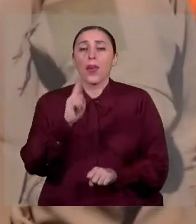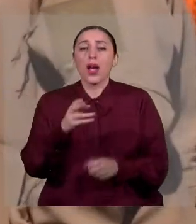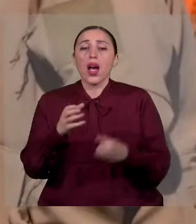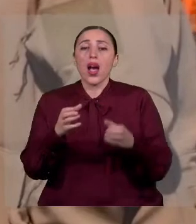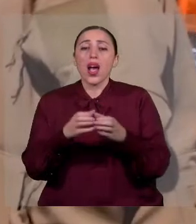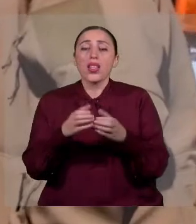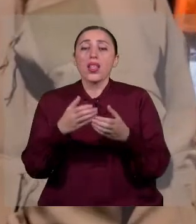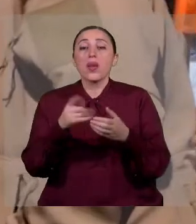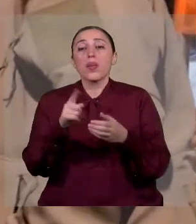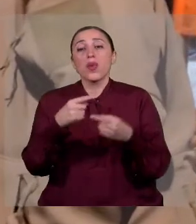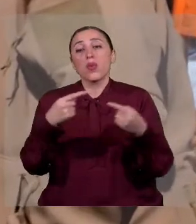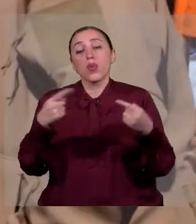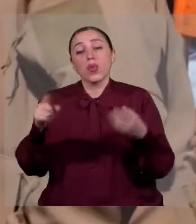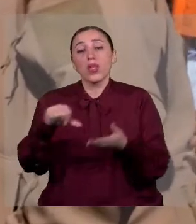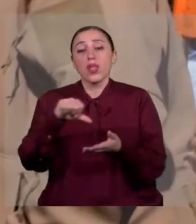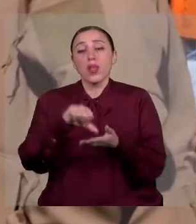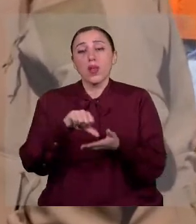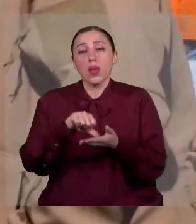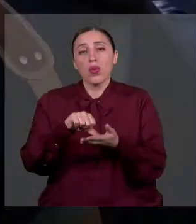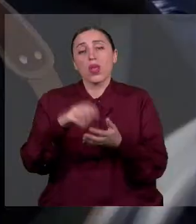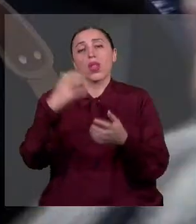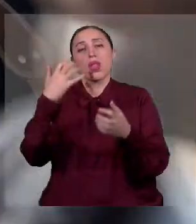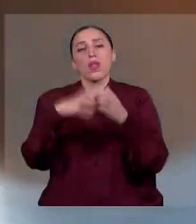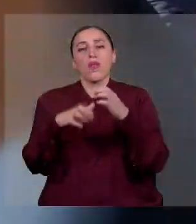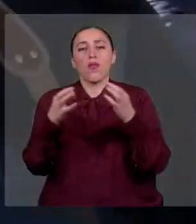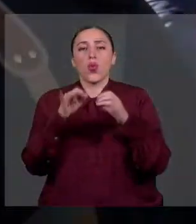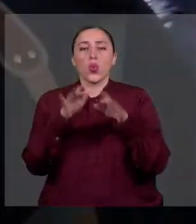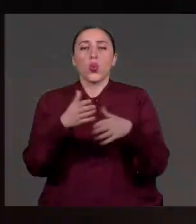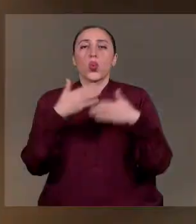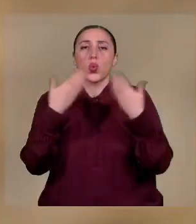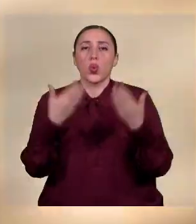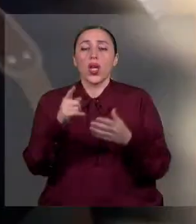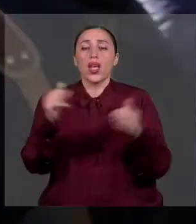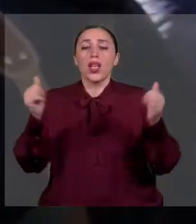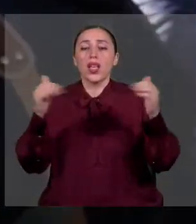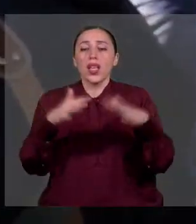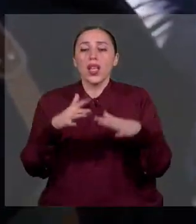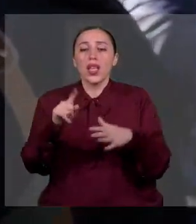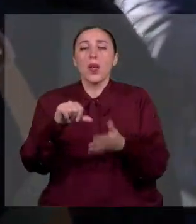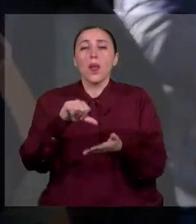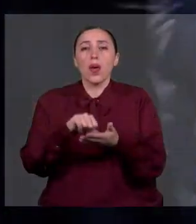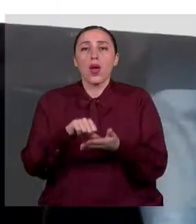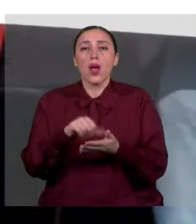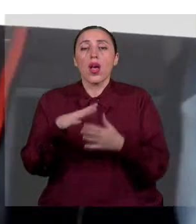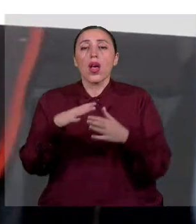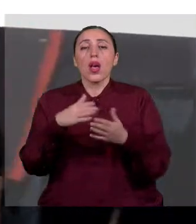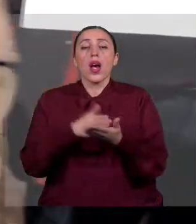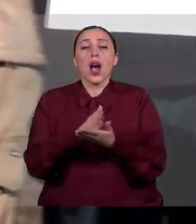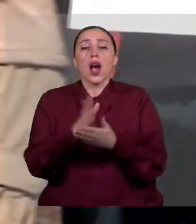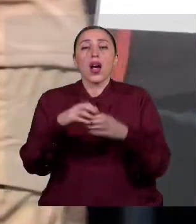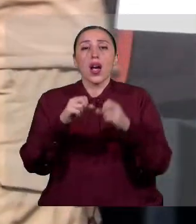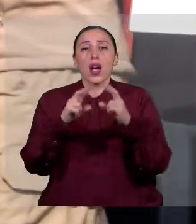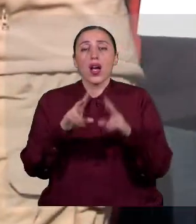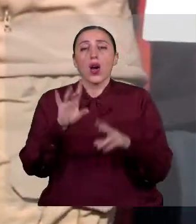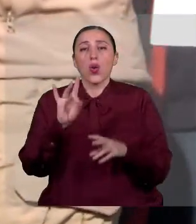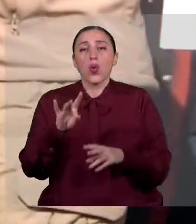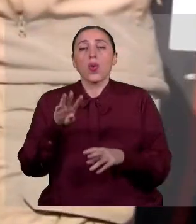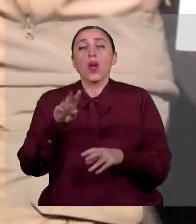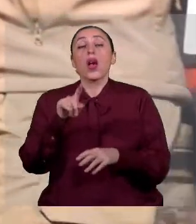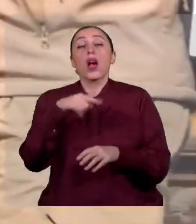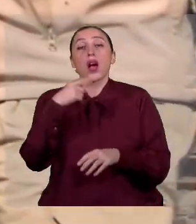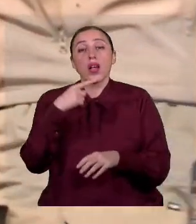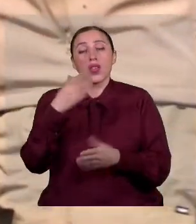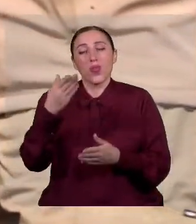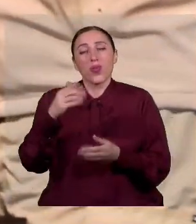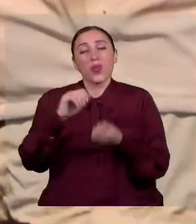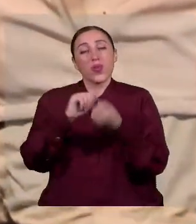առանձնապես ուղղակի ոչինչ չարեցին։ Հավաքի մասնակից քաղաքագետ Ռուբեն Մեհրաբյանը հիշեցրեց Իլհամ Ալիևի